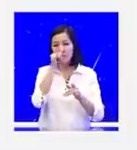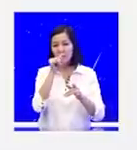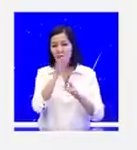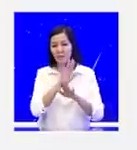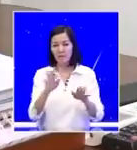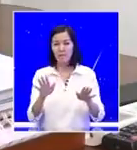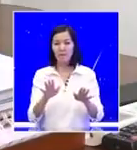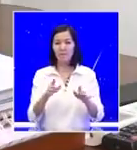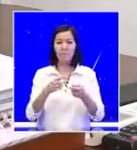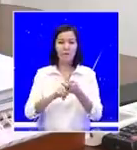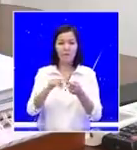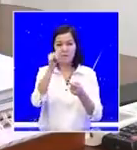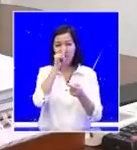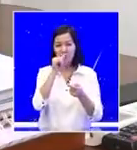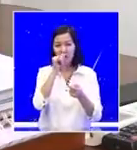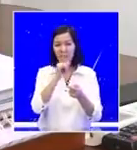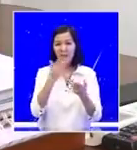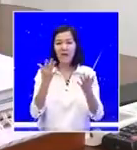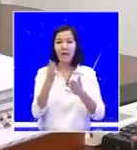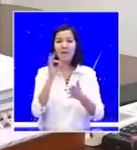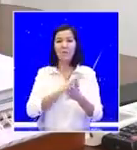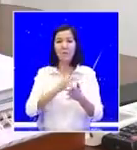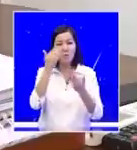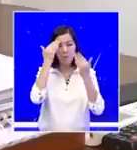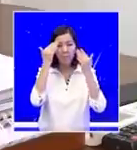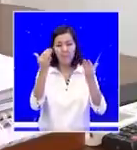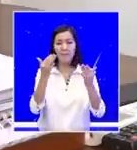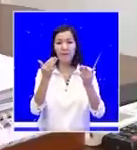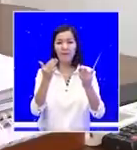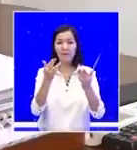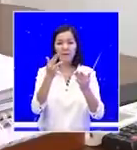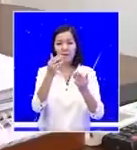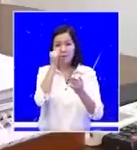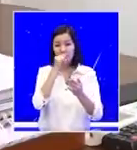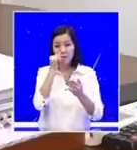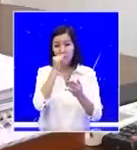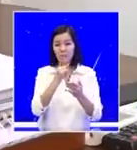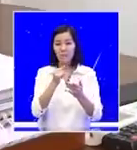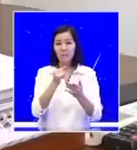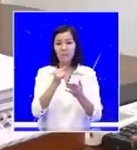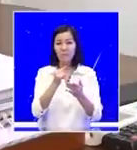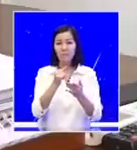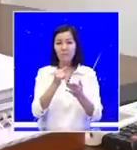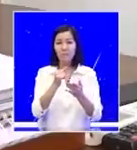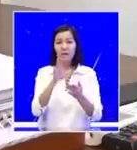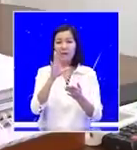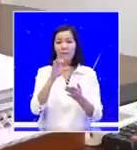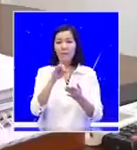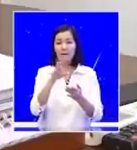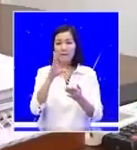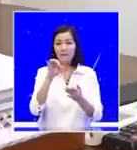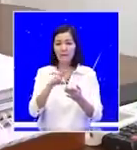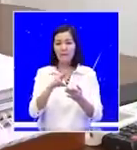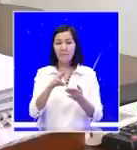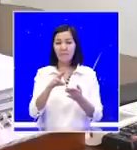алмайтын, интернетпен қалай қолдану екен білмейтін, икемі келмейтін балаларымыз осы қағаз түрінде, сонан кейін